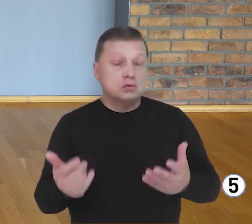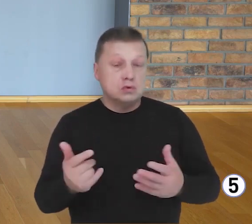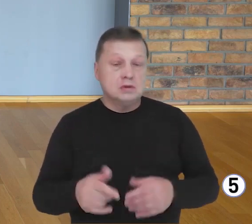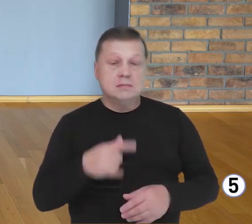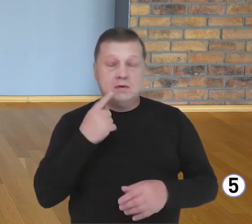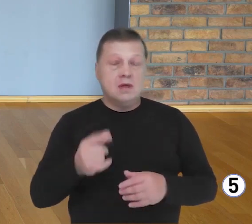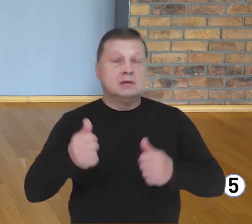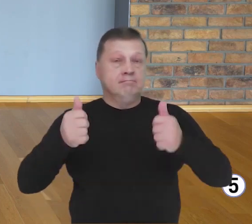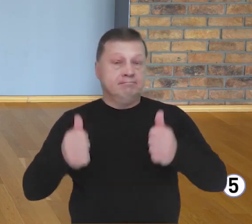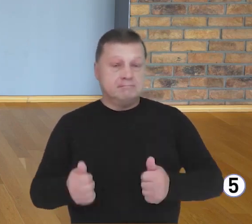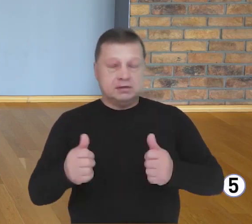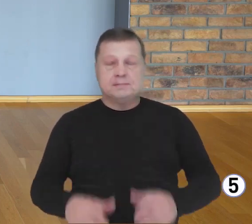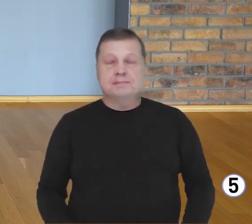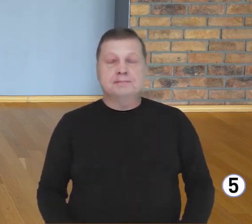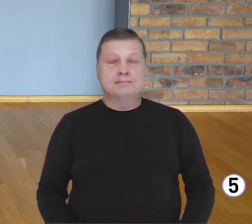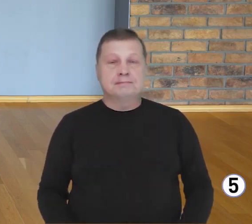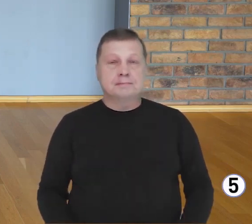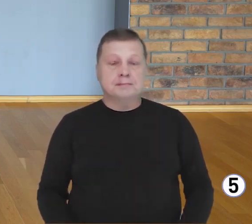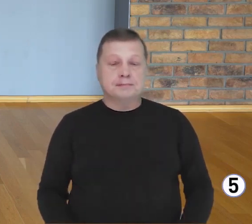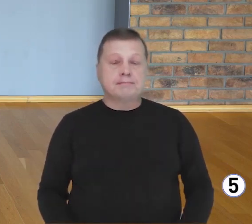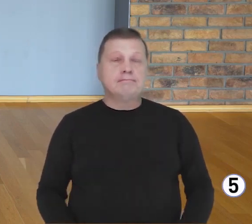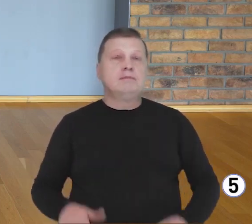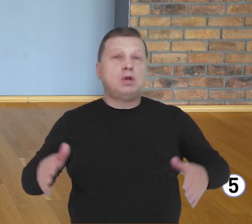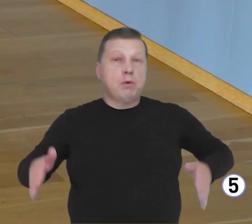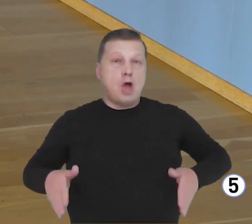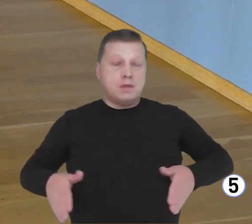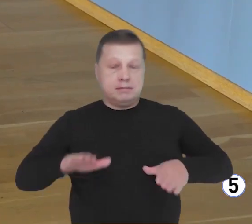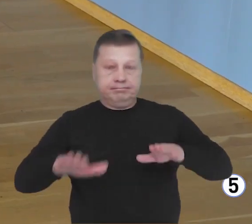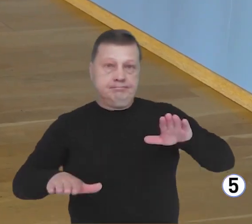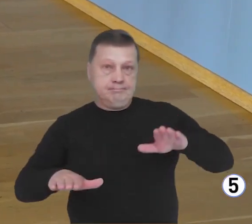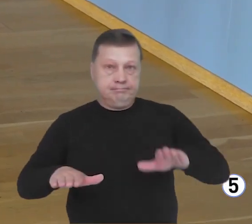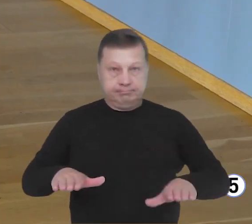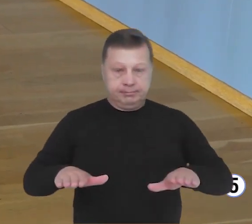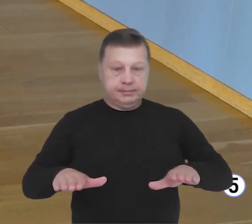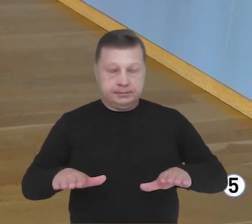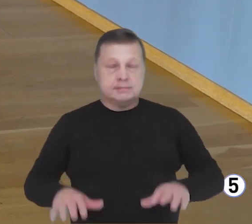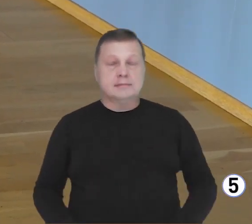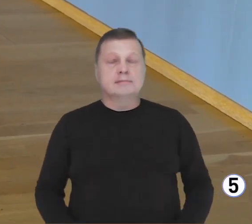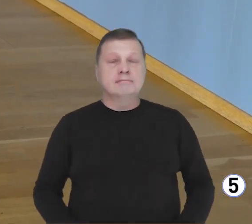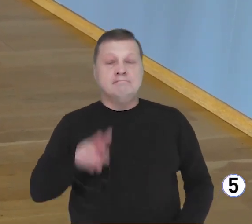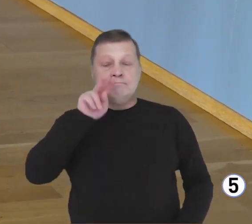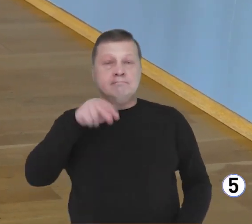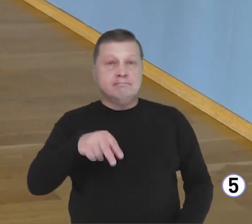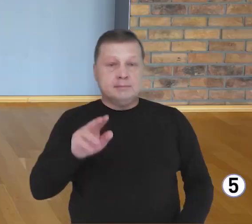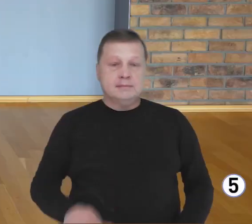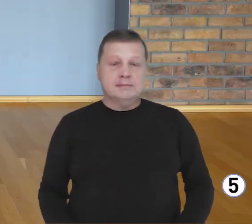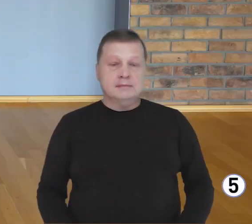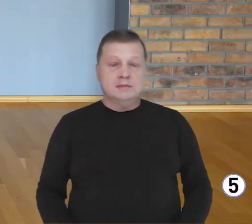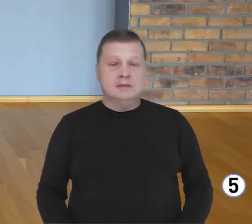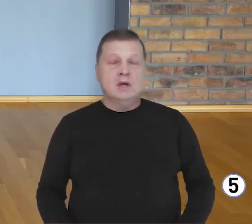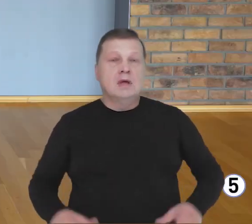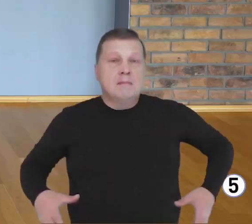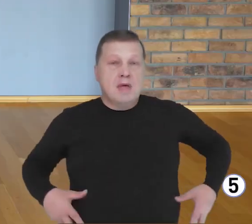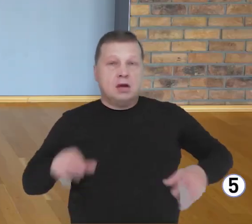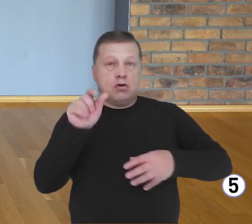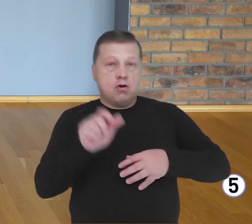wszystkim przybrać prawidłową pozycję. Ustawcie stopy na szerokość bioder, palce stóp patrzą do przodu. Warto